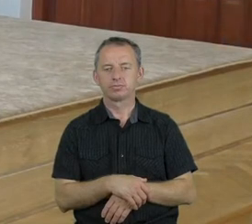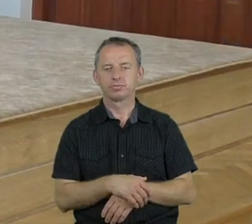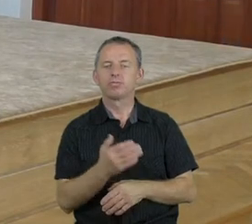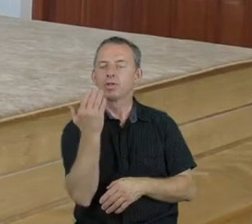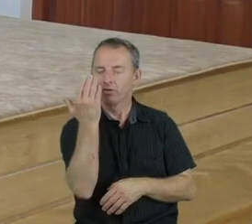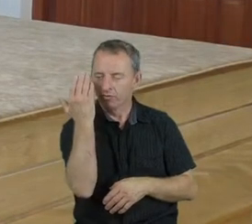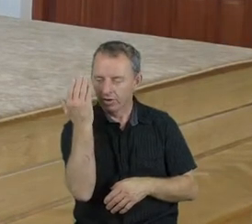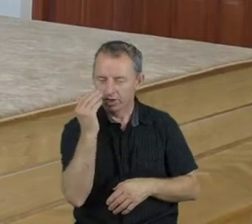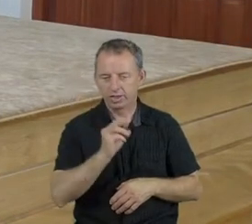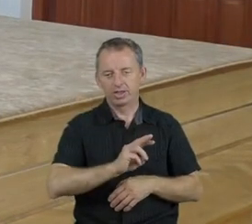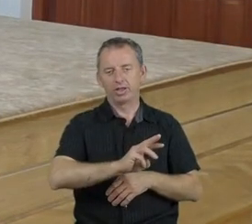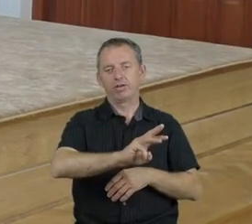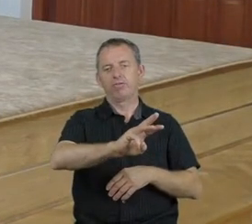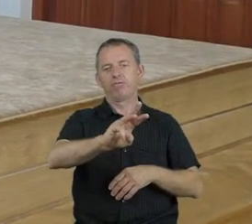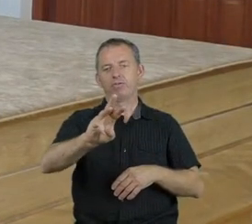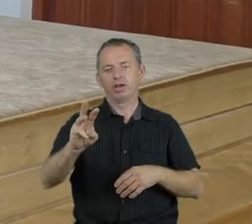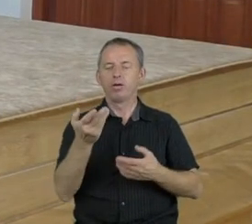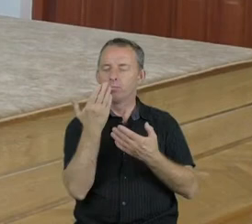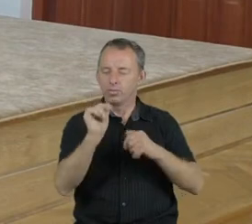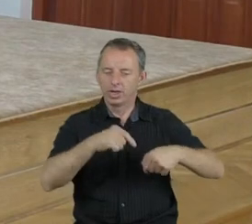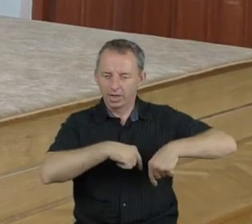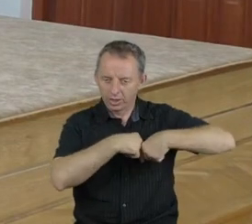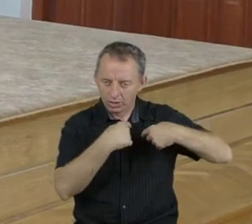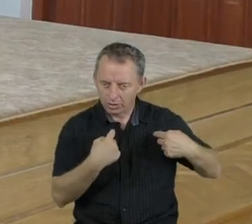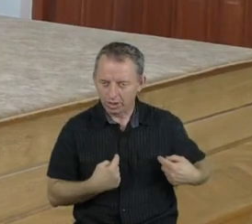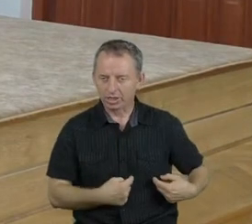Witam was bardzo serdecznie.